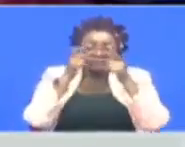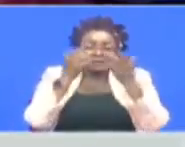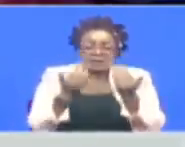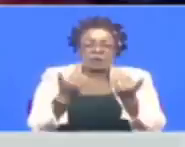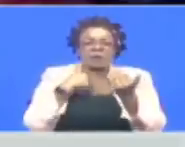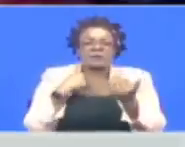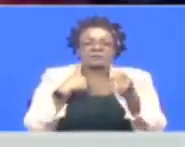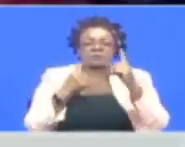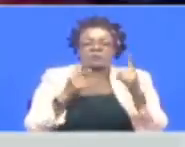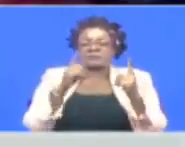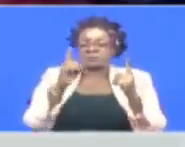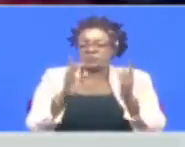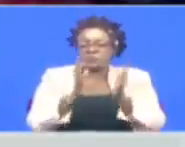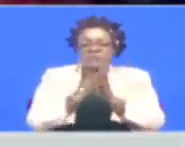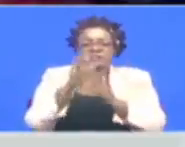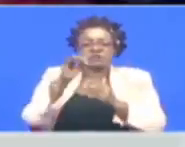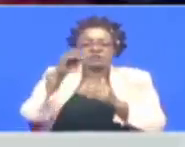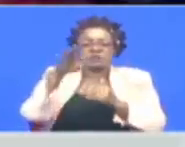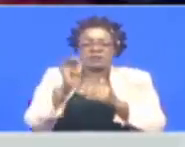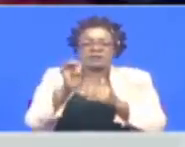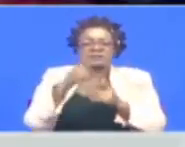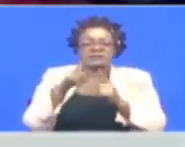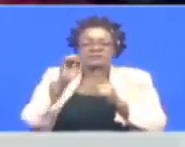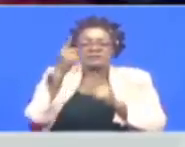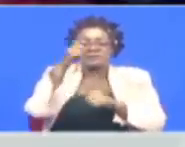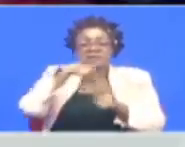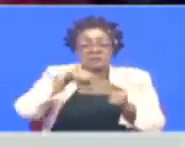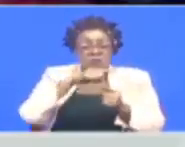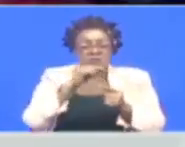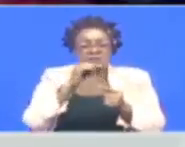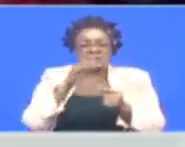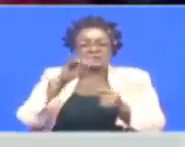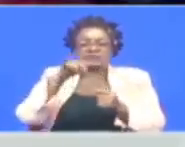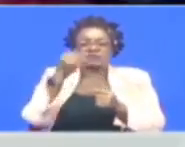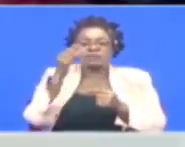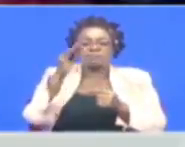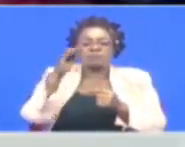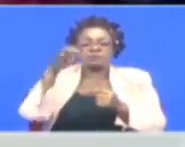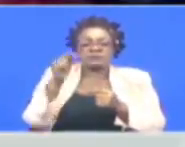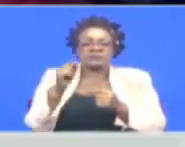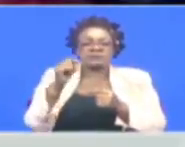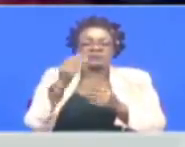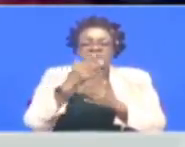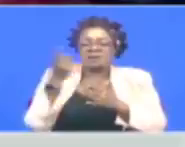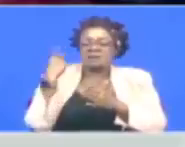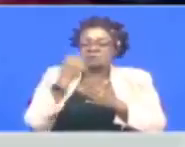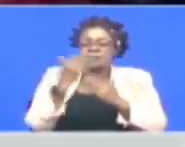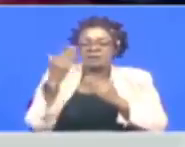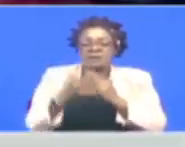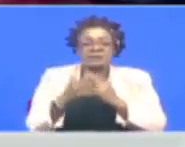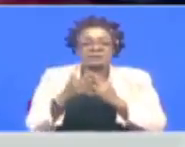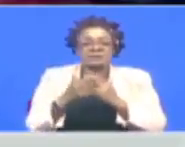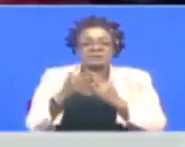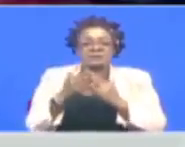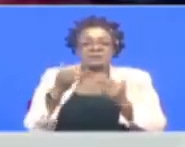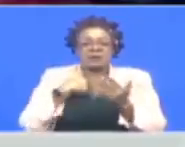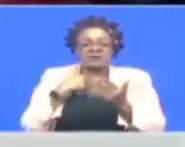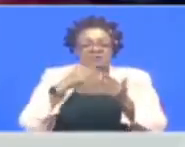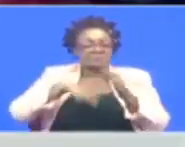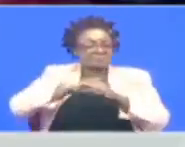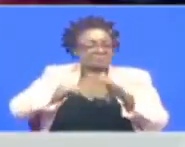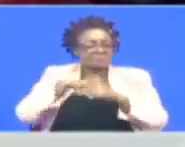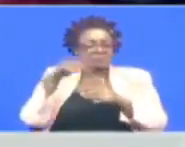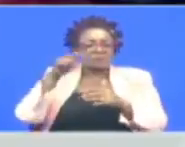sare bao moja na Sola katika mechi ya mkondo wa kwanza iliyokuwa huko Djibouti wikendi iliyopita. Na tusalie na kandanda, na ni kwamba